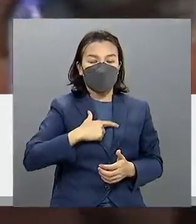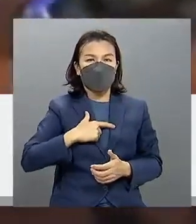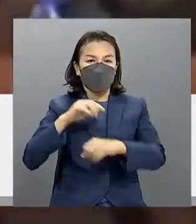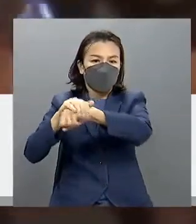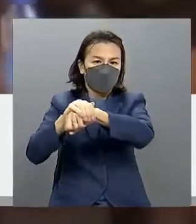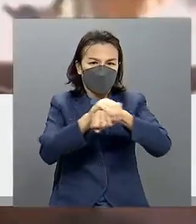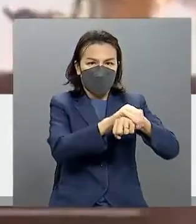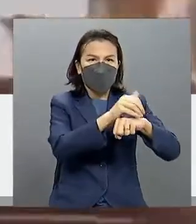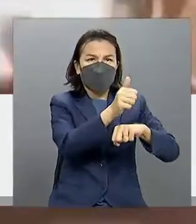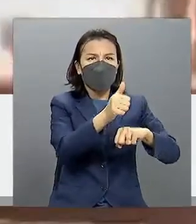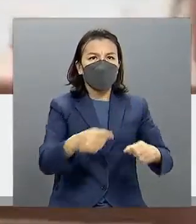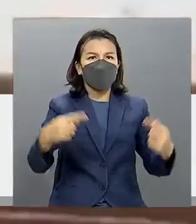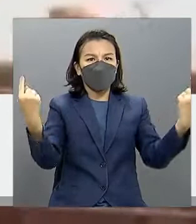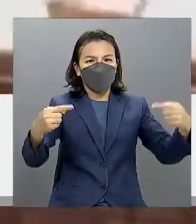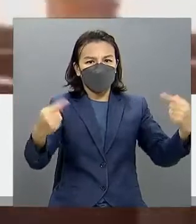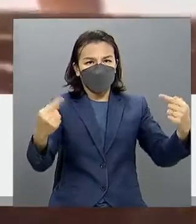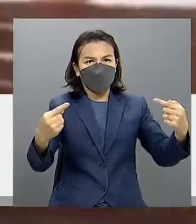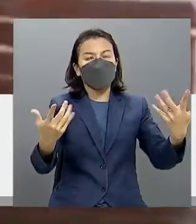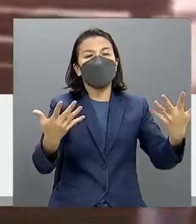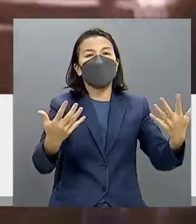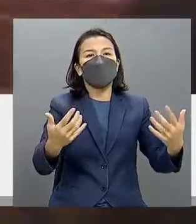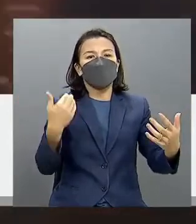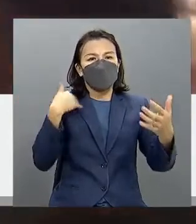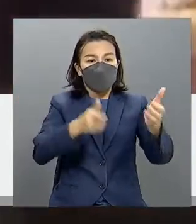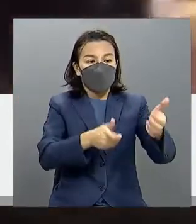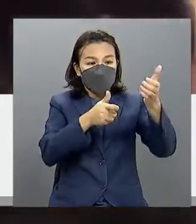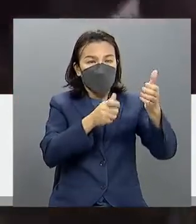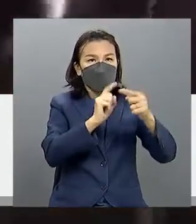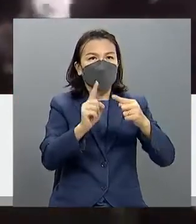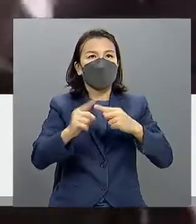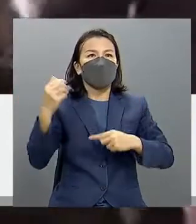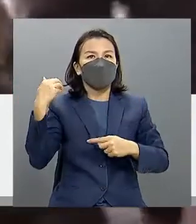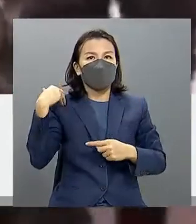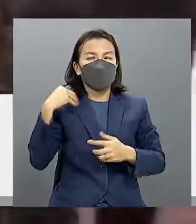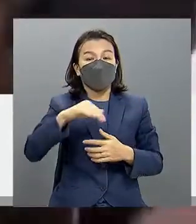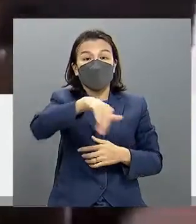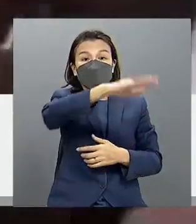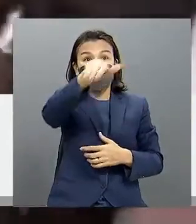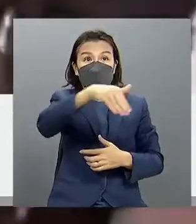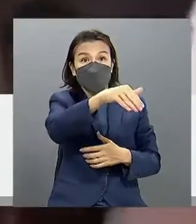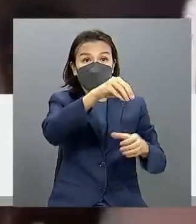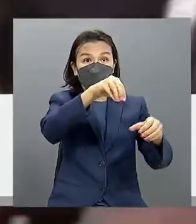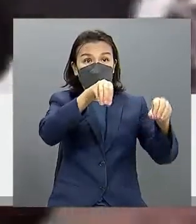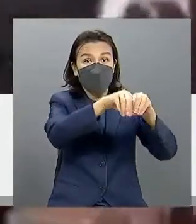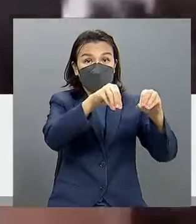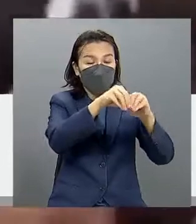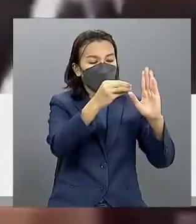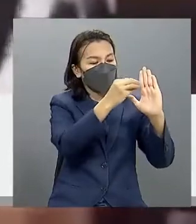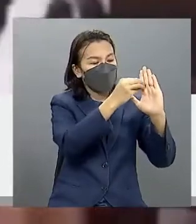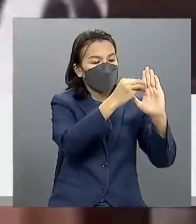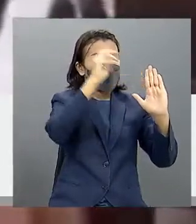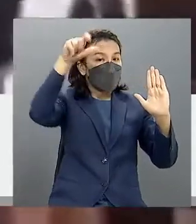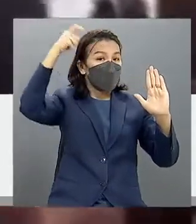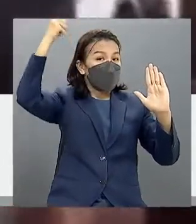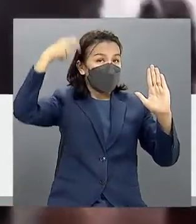การสู้รบพร้อมกับอาวุธปืนจำนวนหลายกระบอกครับที่บริเวณด้านใต้จังหวัดเมียวดีประเทศเมียนม่าร์หลังเกิดการปะทะ